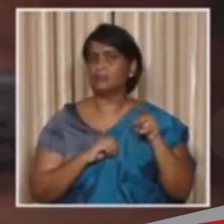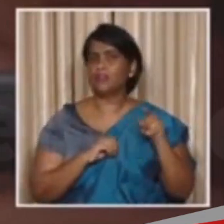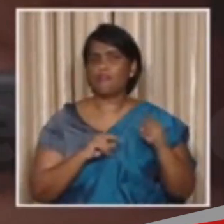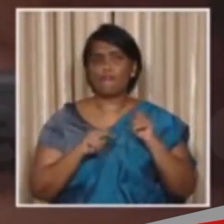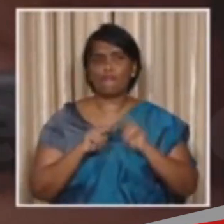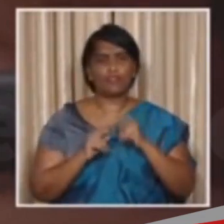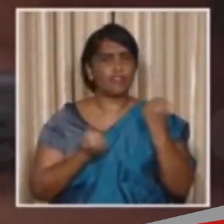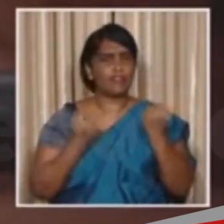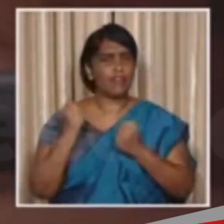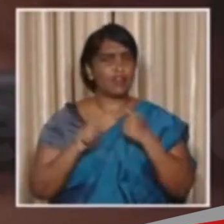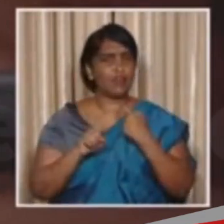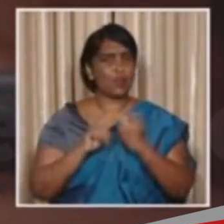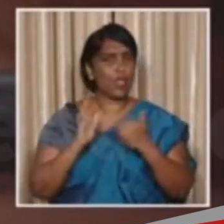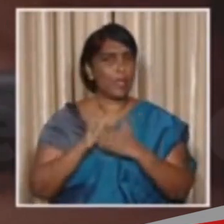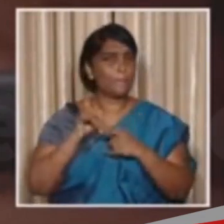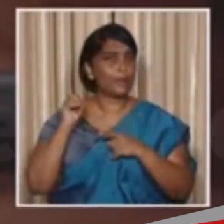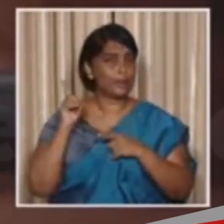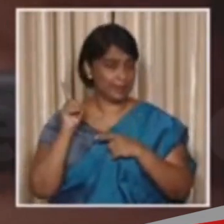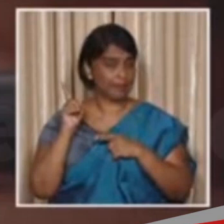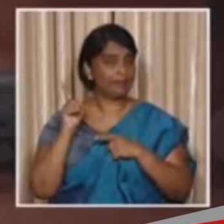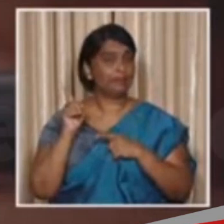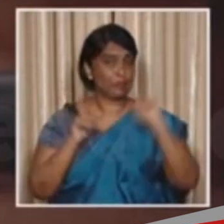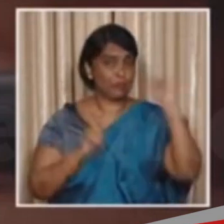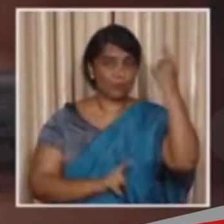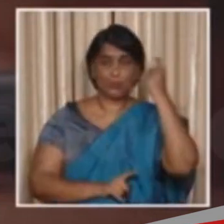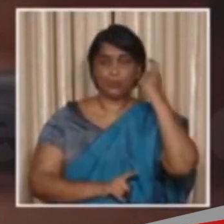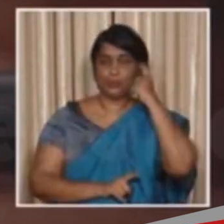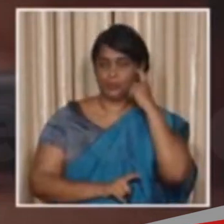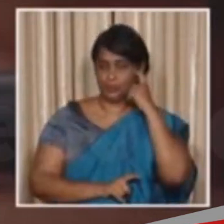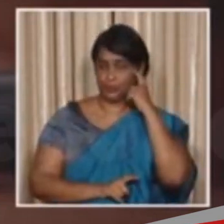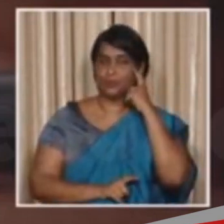ෆොක්ස්වැගන් කර්මාන්තශාලාව වීදිකම් ජනප්‍රිය ලෙස කිව්වොත්